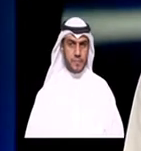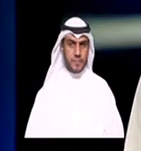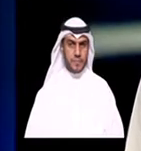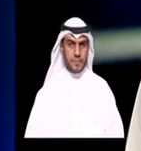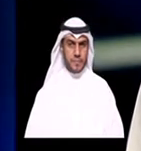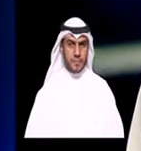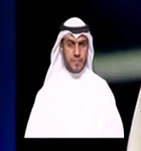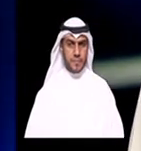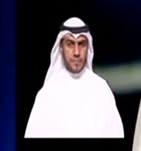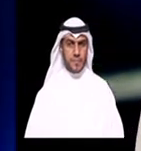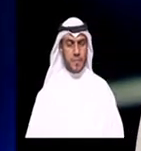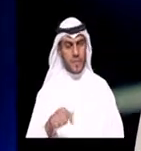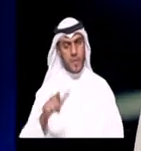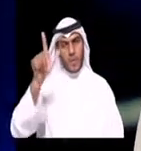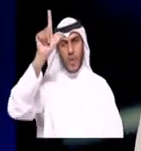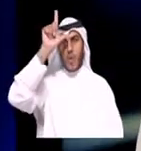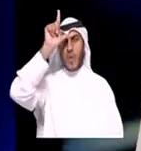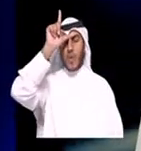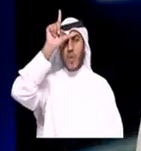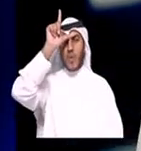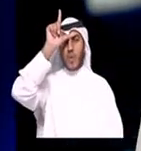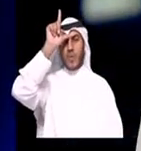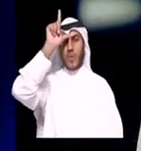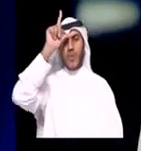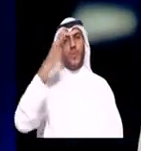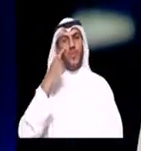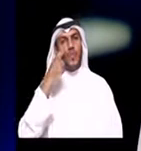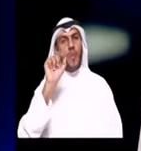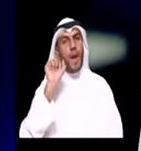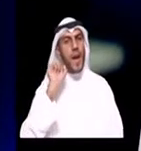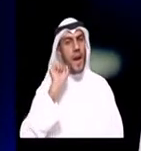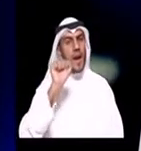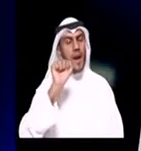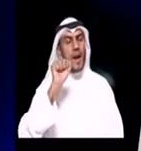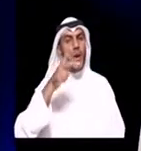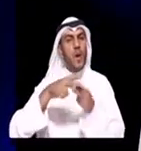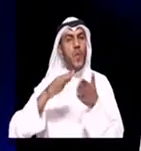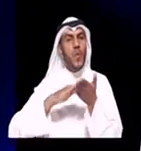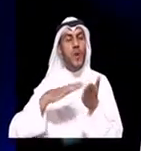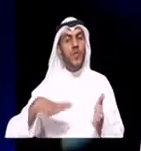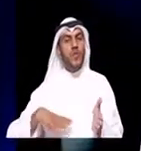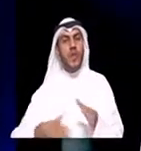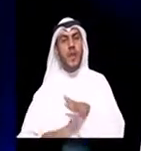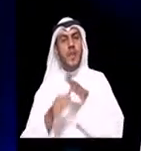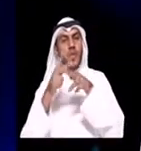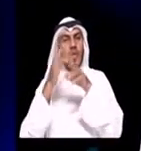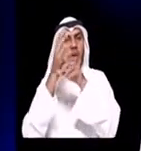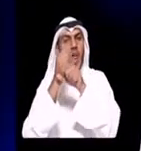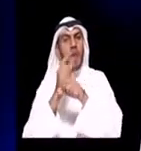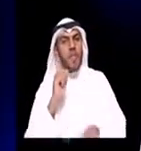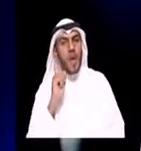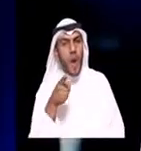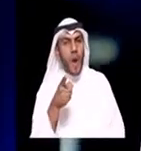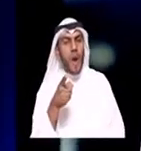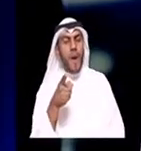ومشاهدينا الى الاردن حيث تعتبر القريه النموذجيه الكويتيه التي امر سمو امير البلاد الشيخ صباح الاحمد الجابر الصباح